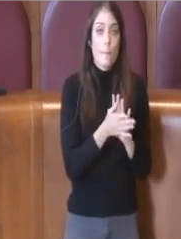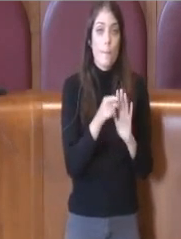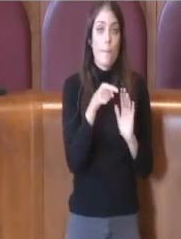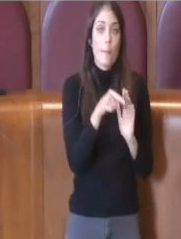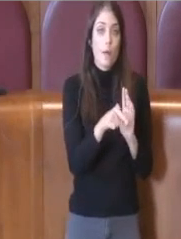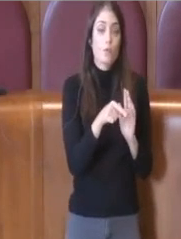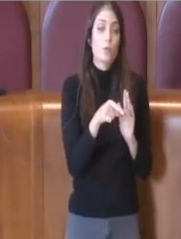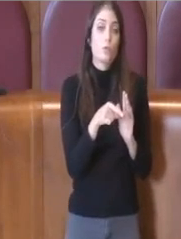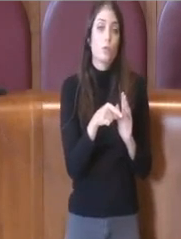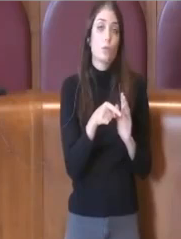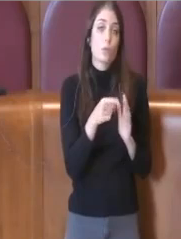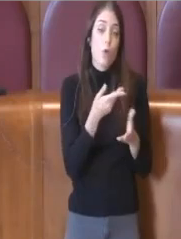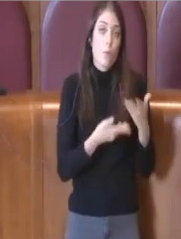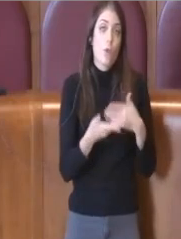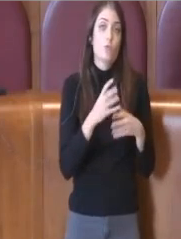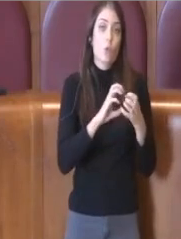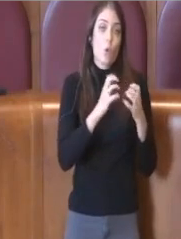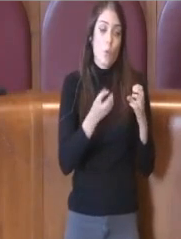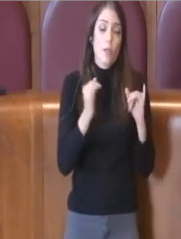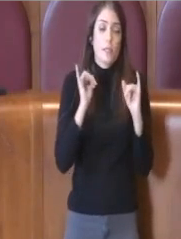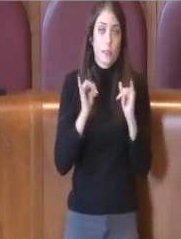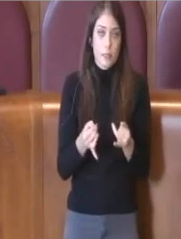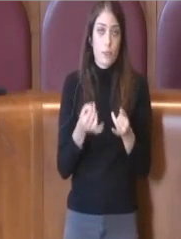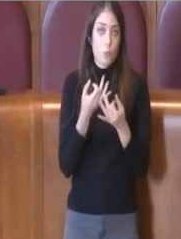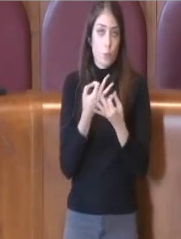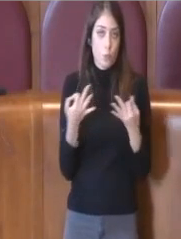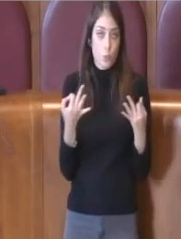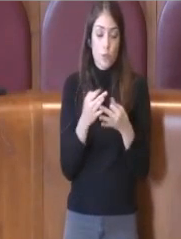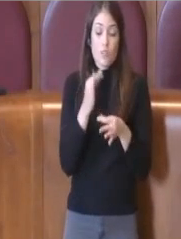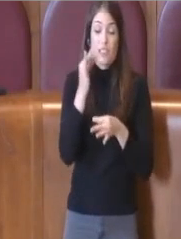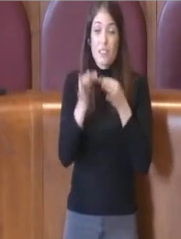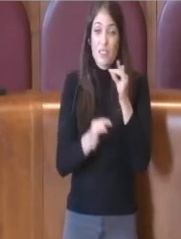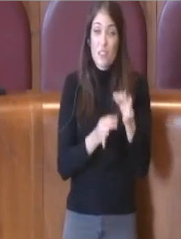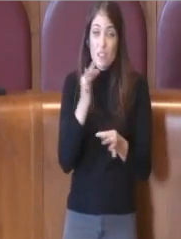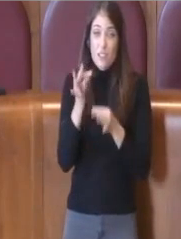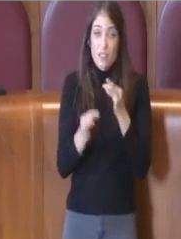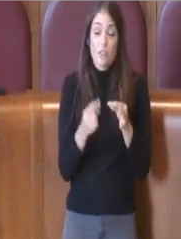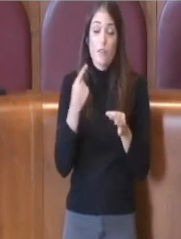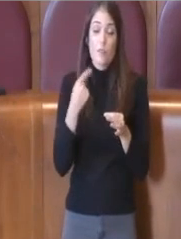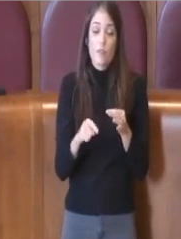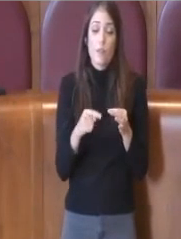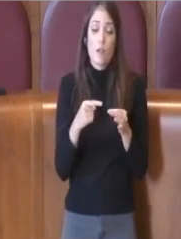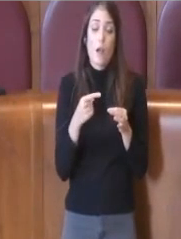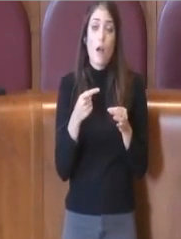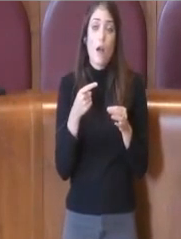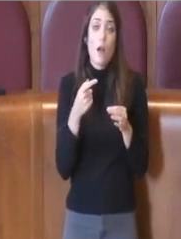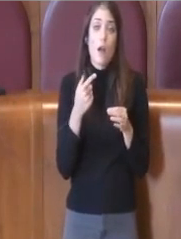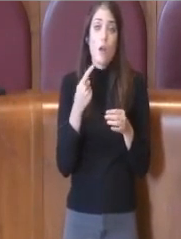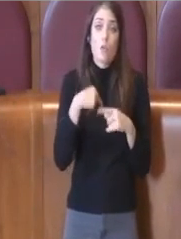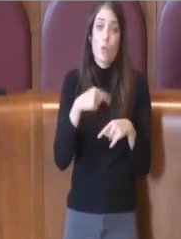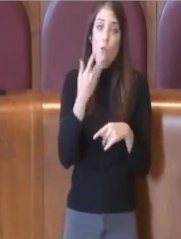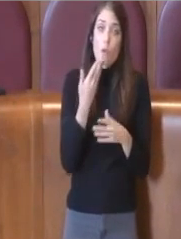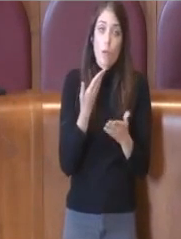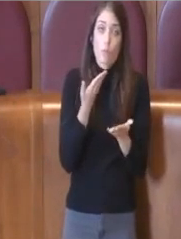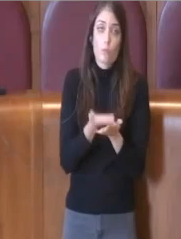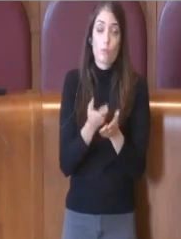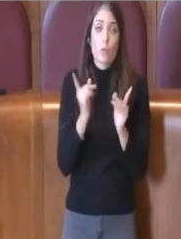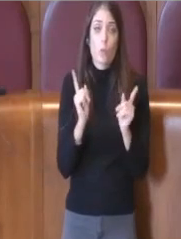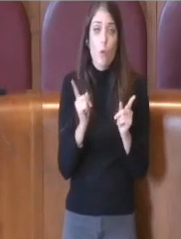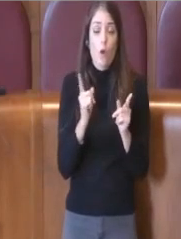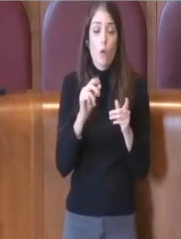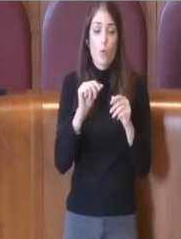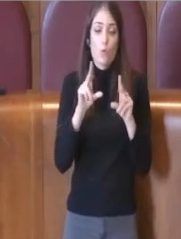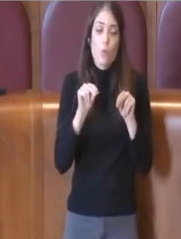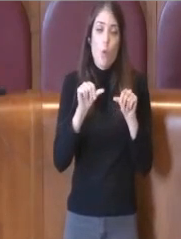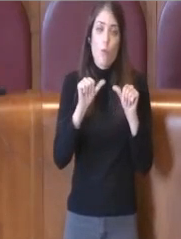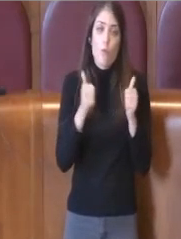complessi, sì, esattamente. O meglio, noi oggi con questo rogamento si propone una nuova forma, chiamiamola contrattuale, anche se non si può